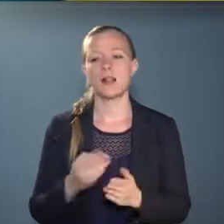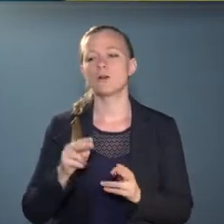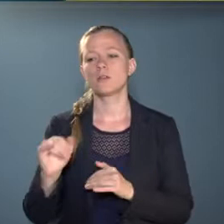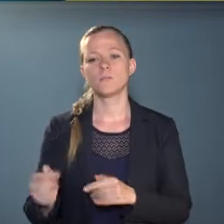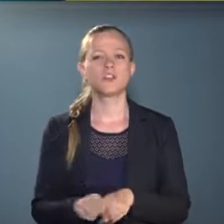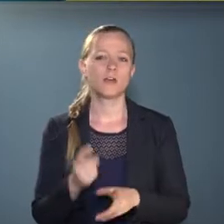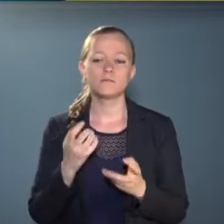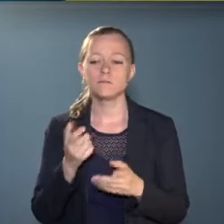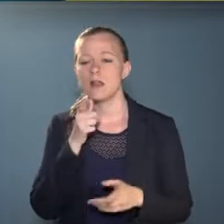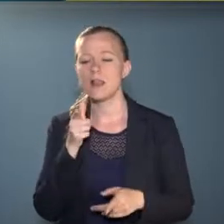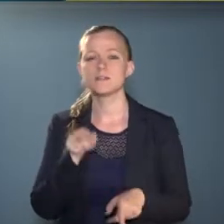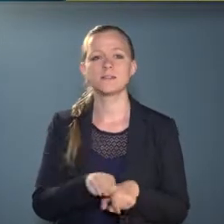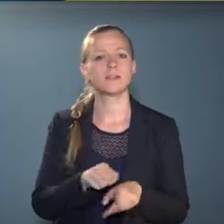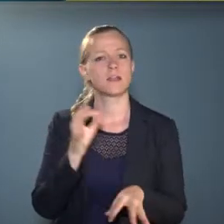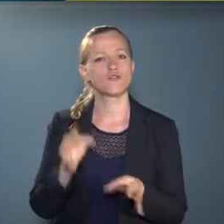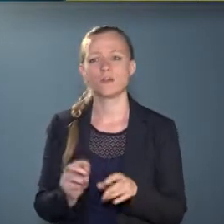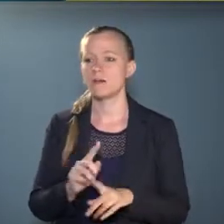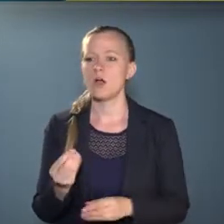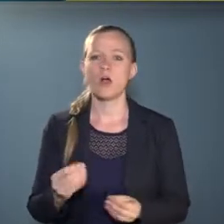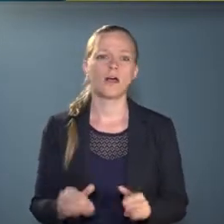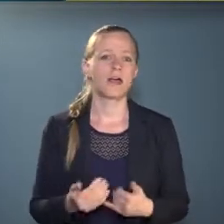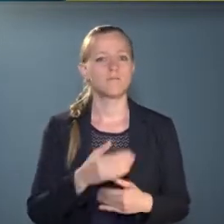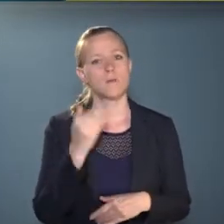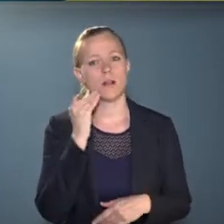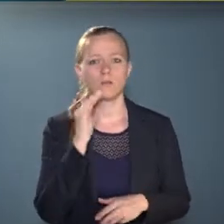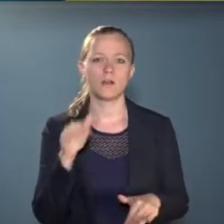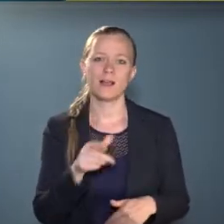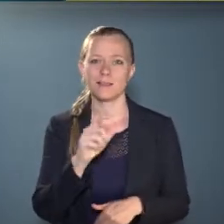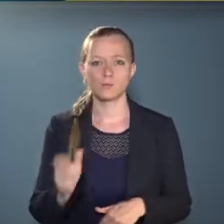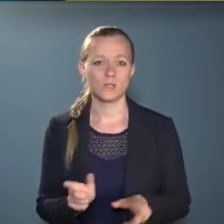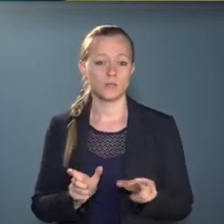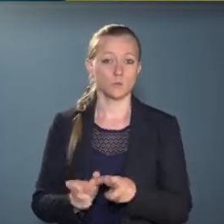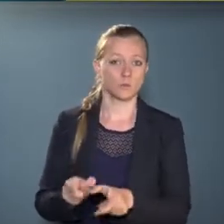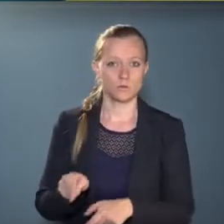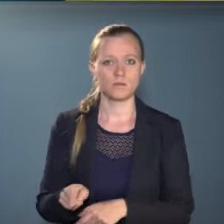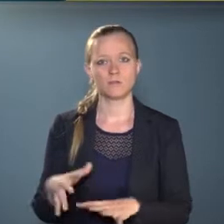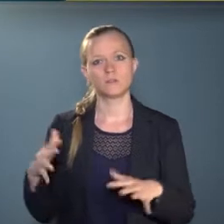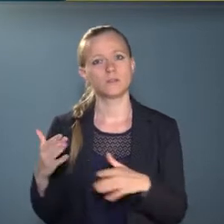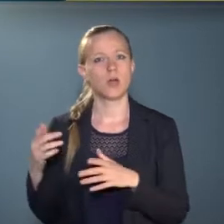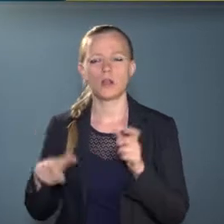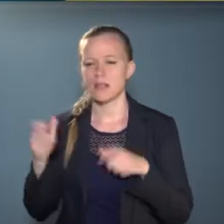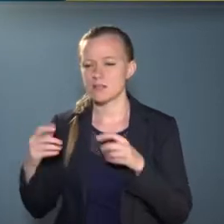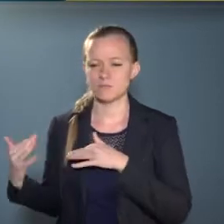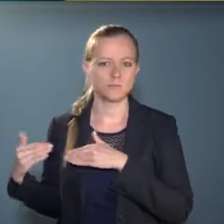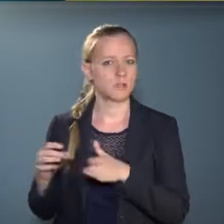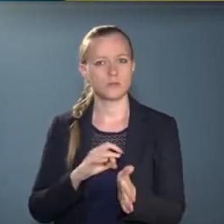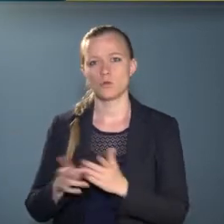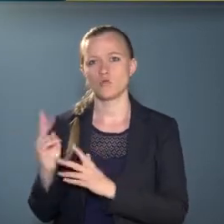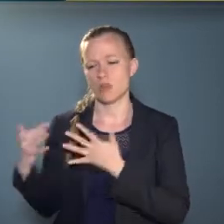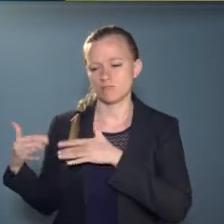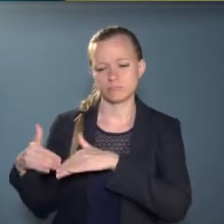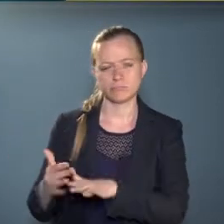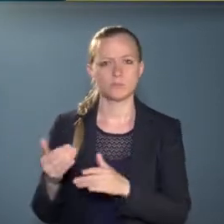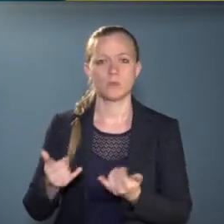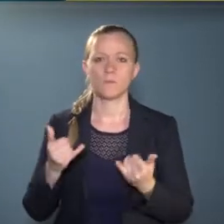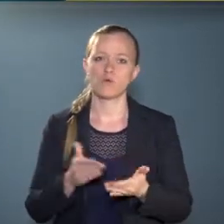ilyen eseményre számolunk, hanem azért, mert akár egy balatoni, akár egy dunai a túlszállításnél nagy létszámú egységet nagyon gyorsan kell helyszínre juttatnunk. Erre